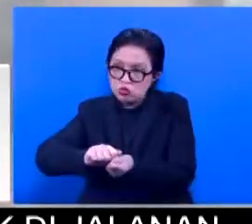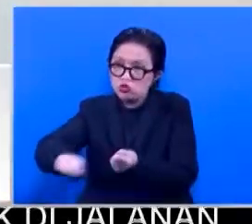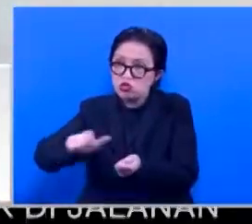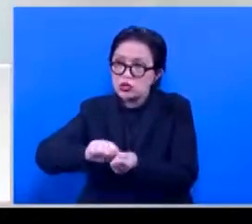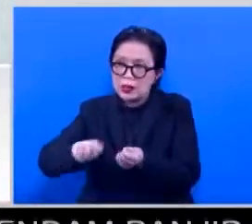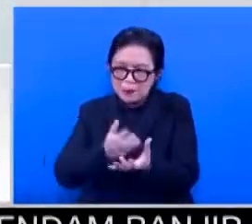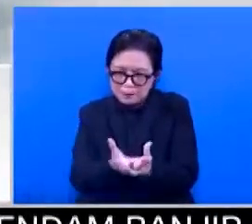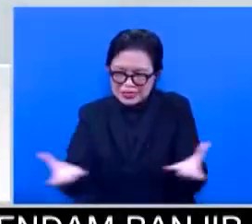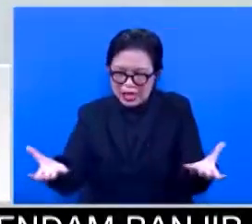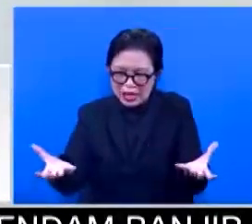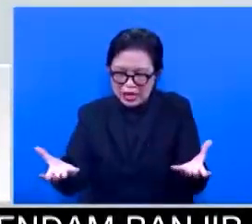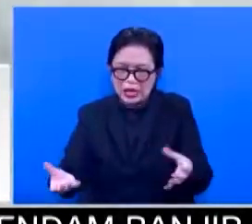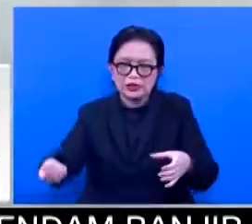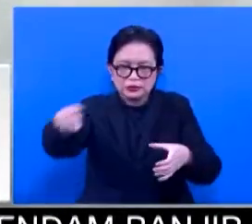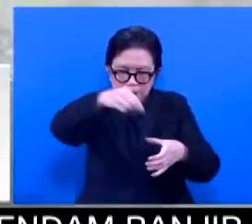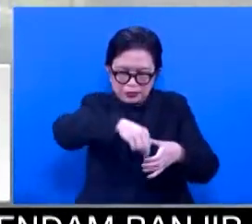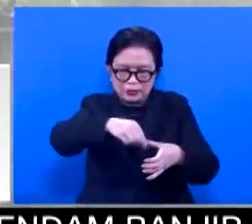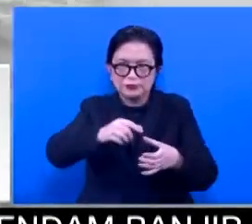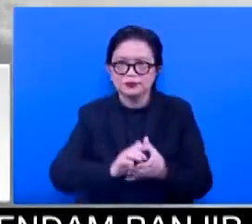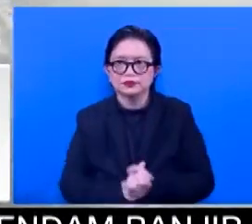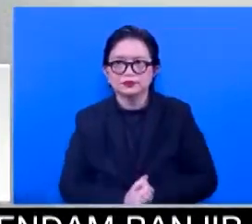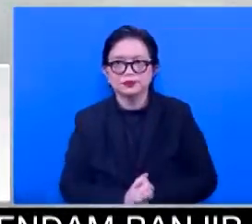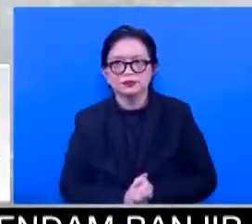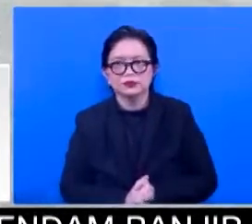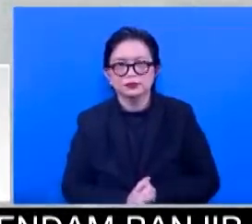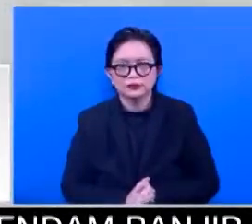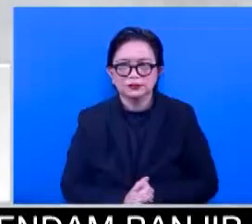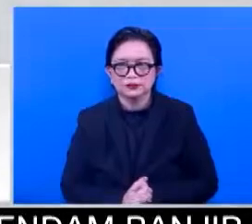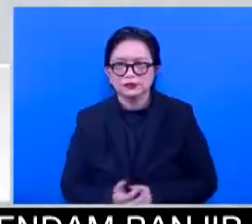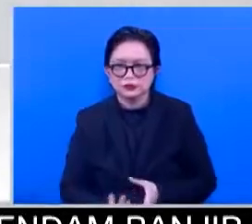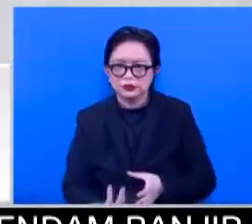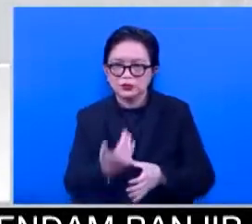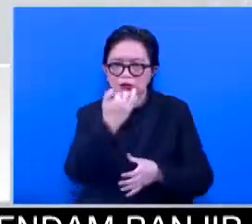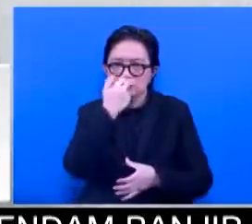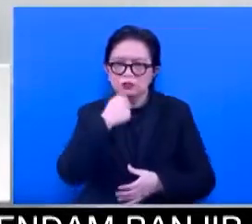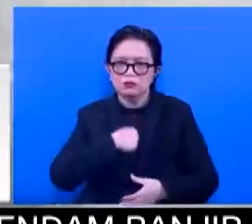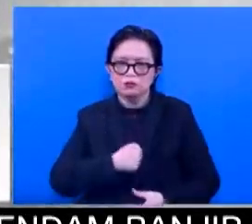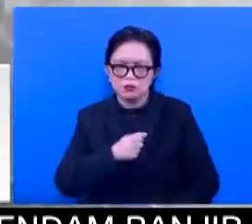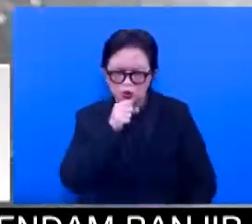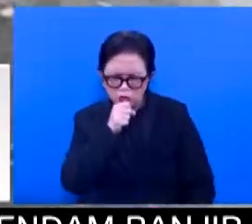nih. Apalagi pakai